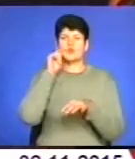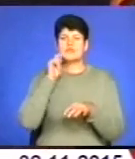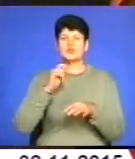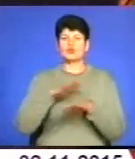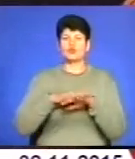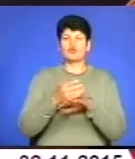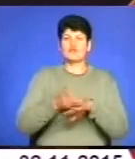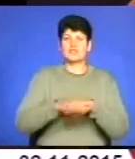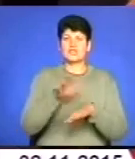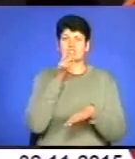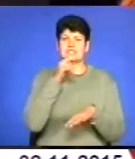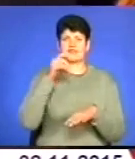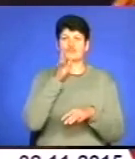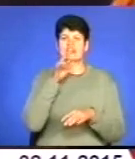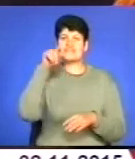як ми знаємо, під час війни.